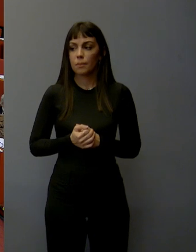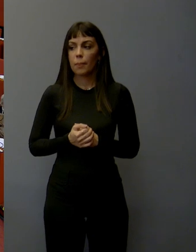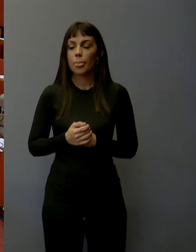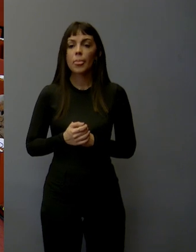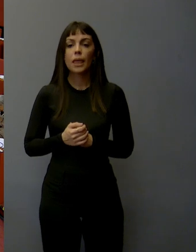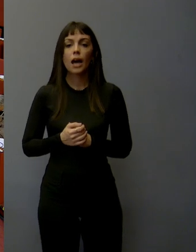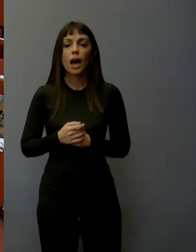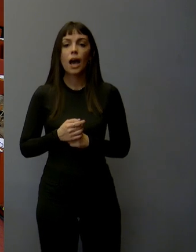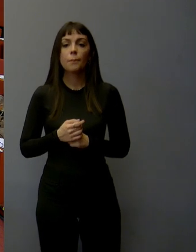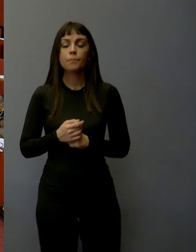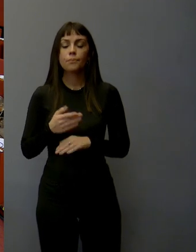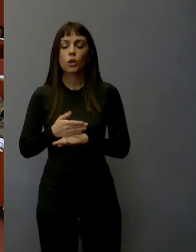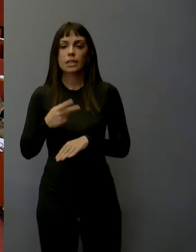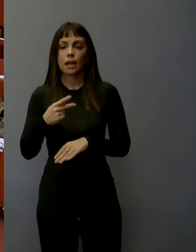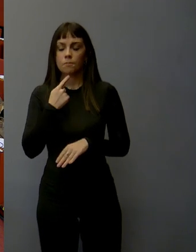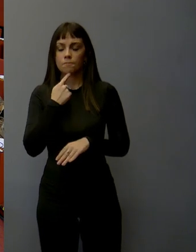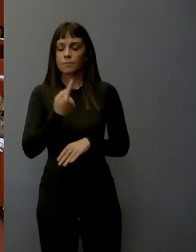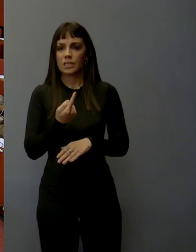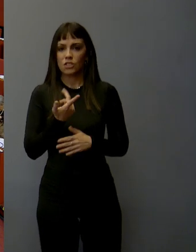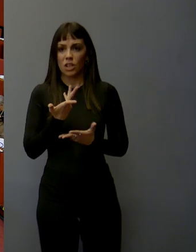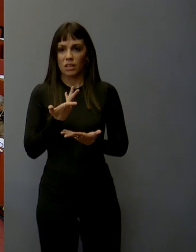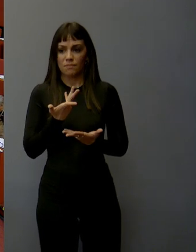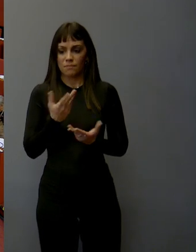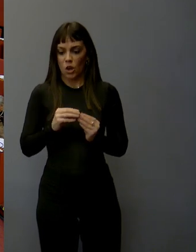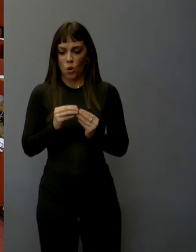prenderla più che altro prego